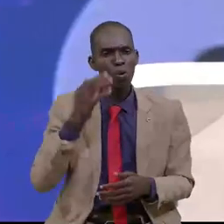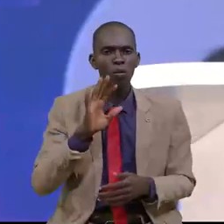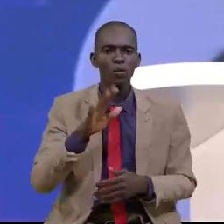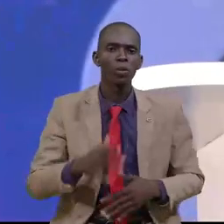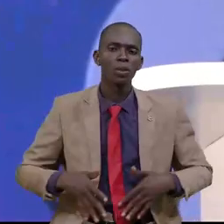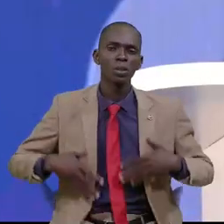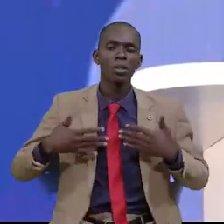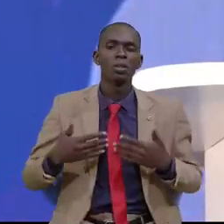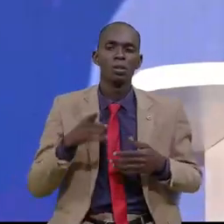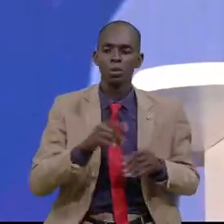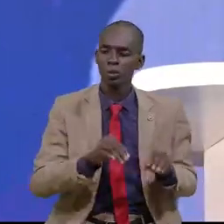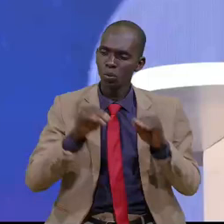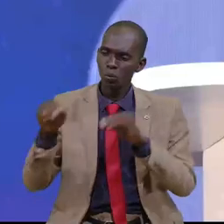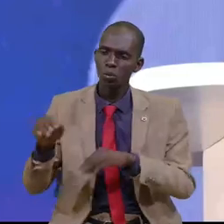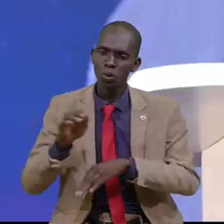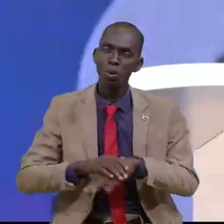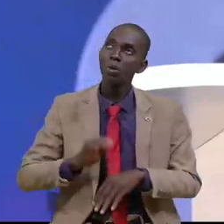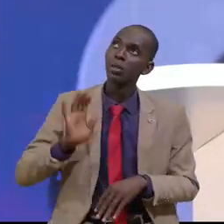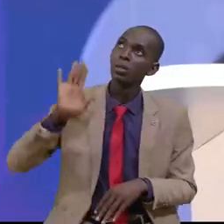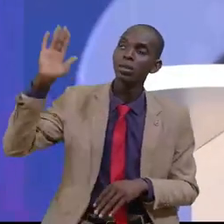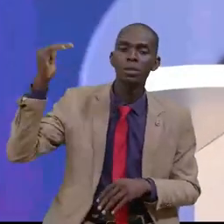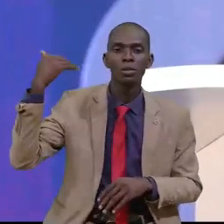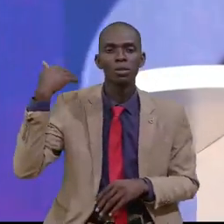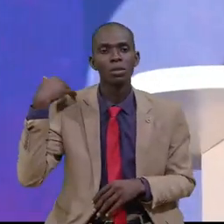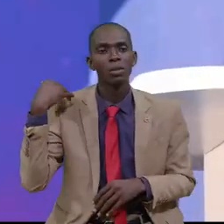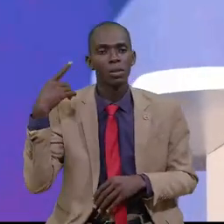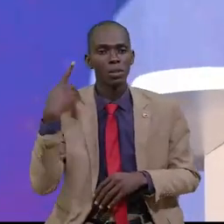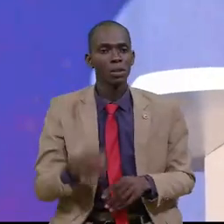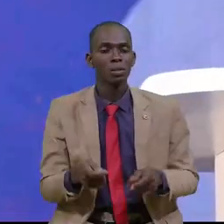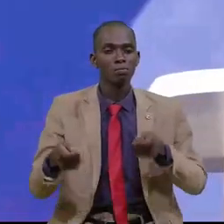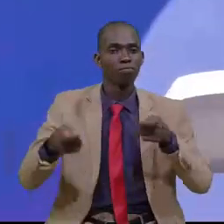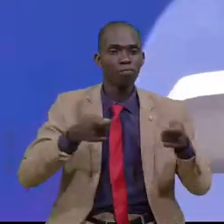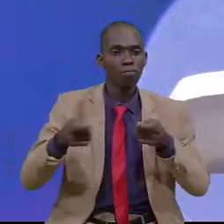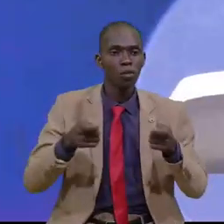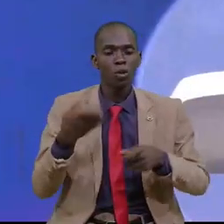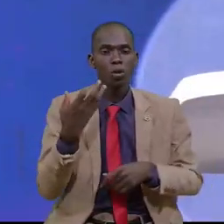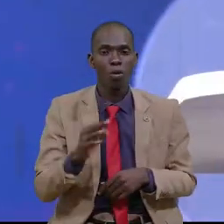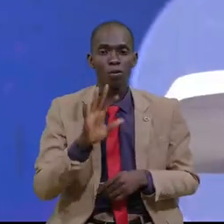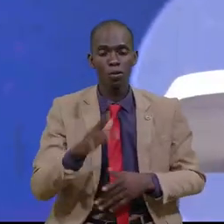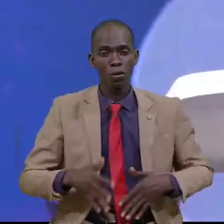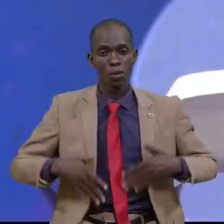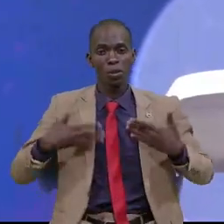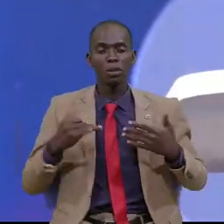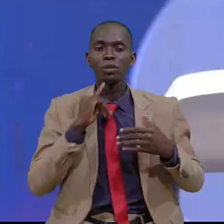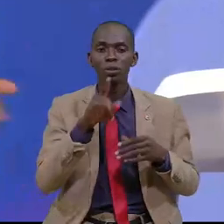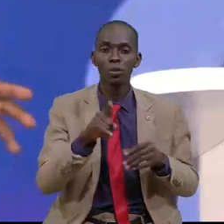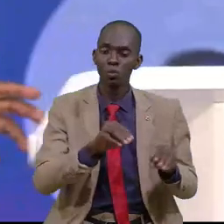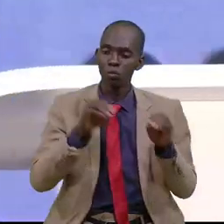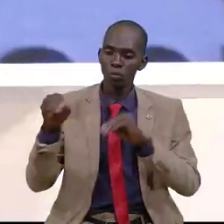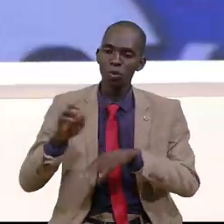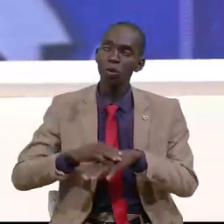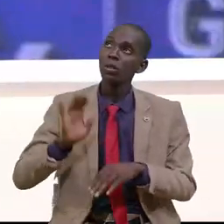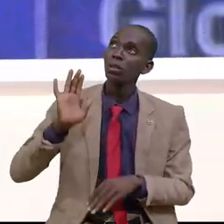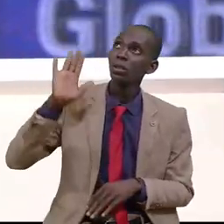Toute la domination de votre vie repose sur ses épaules. L'administration de votre vie, vous mettez ça sur